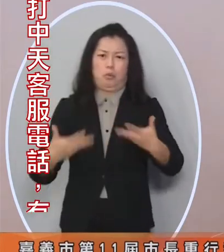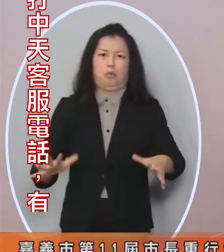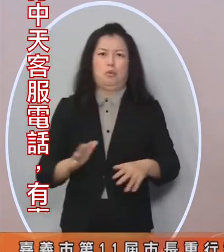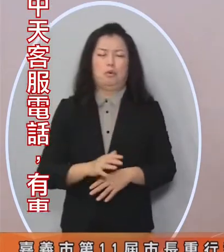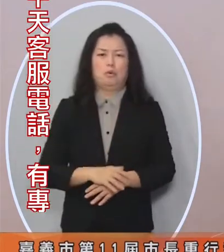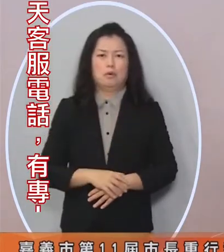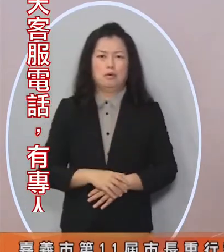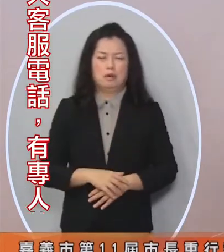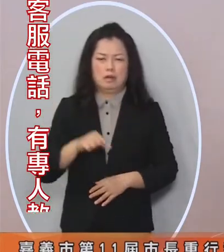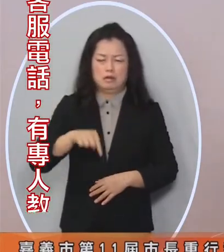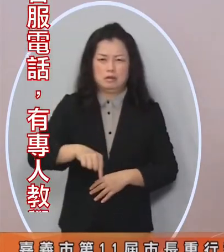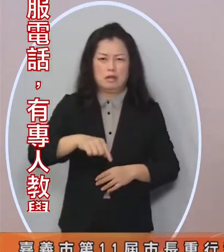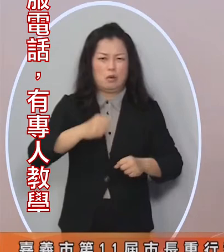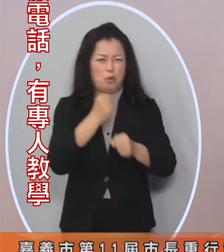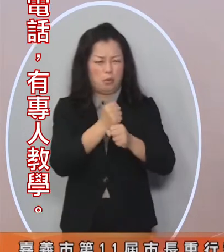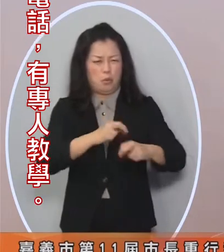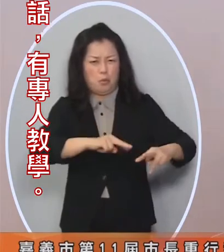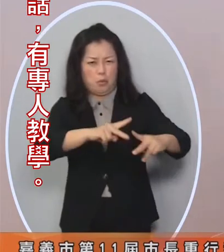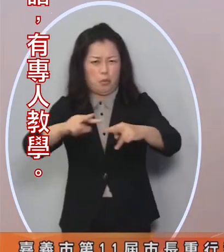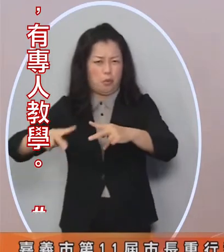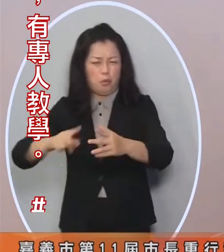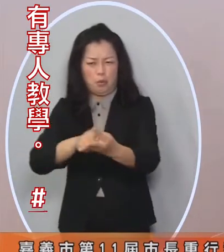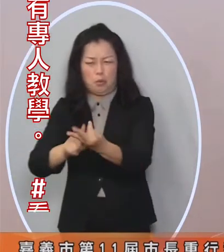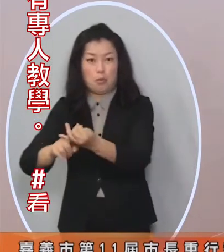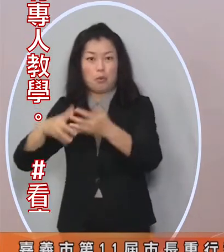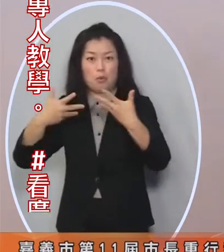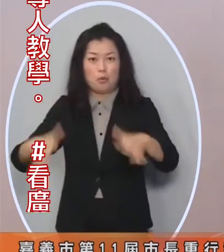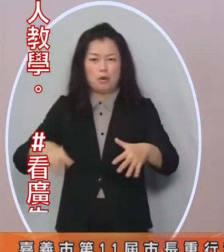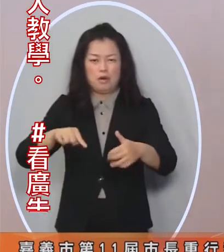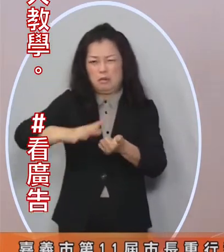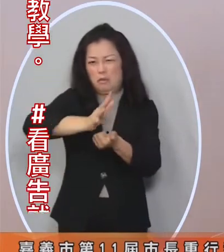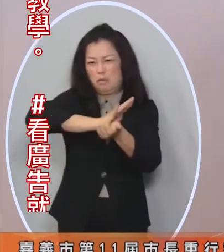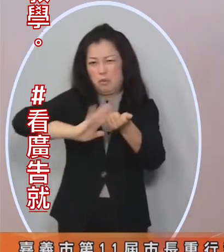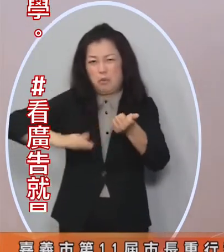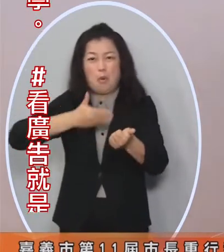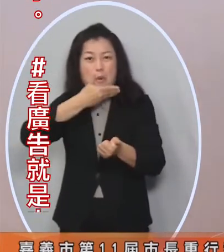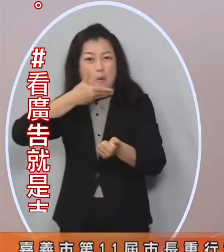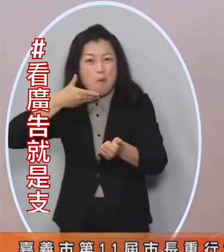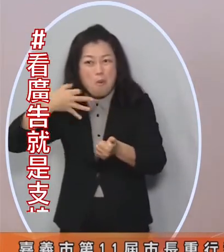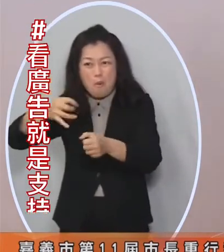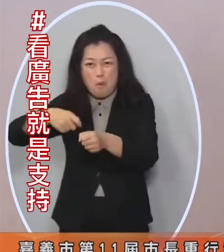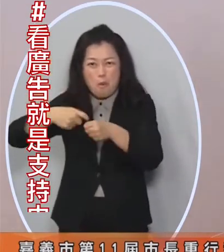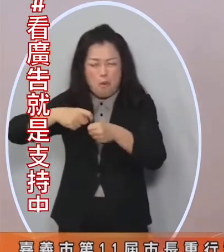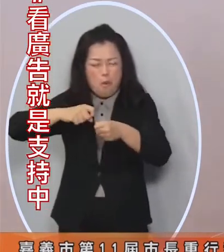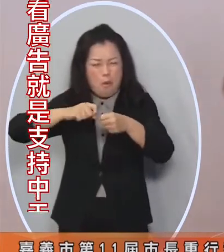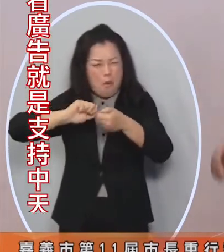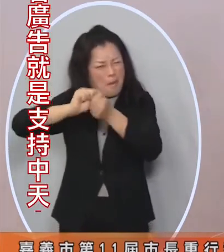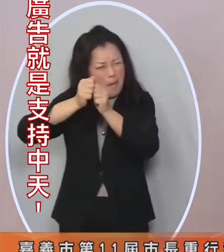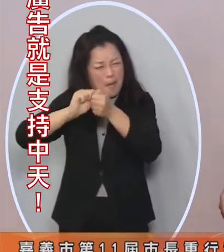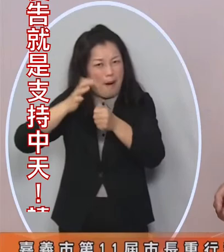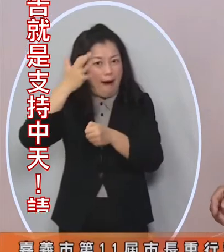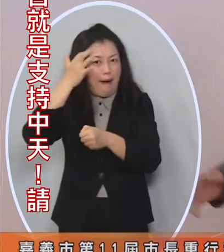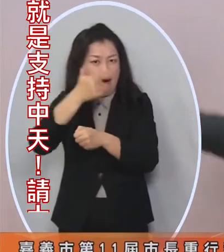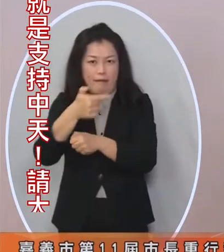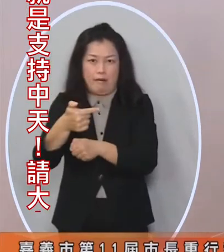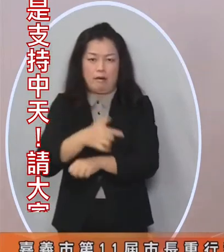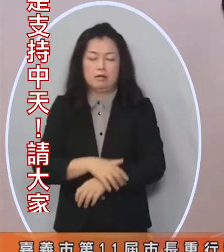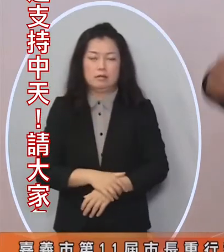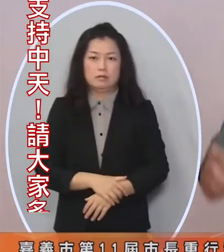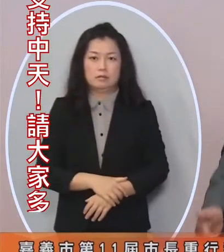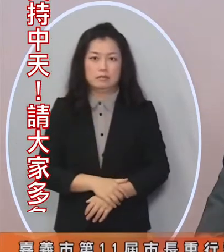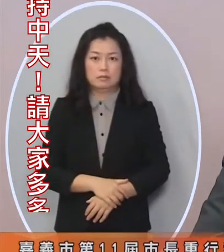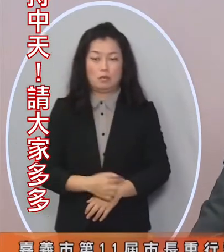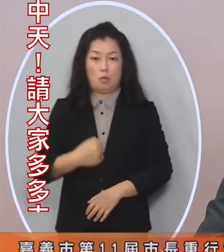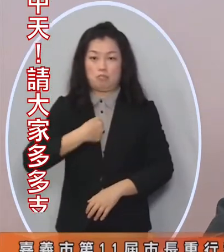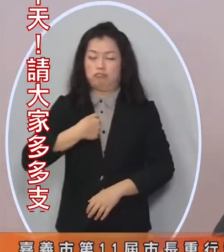土地等要开发的足济啦，因为遐牵涉利益关系足复杂的啊。牵涉利益足复杂，我陈